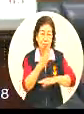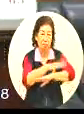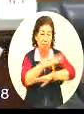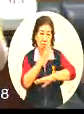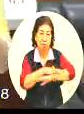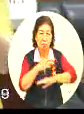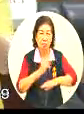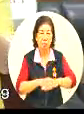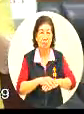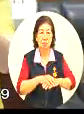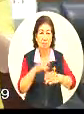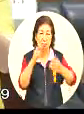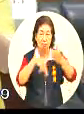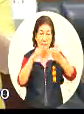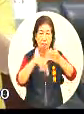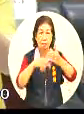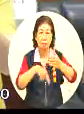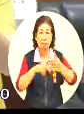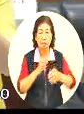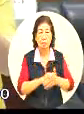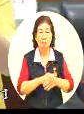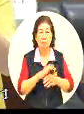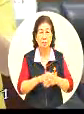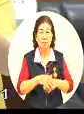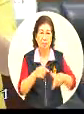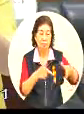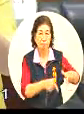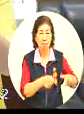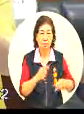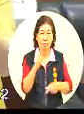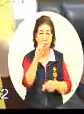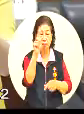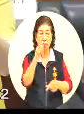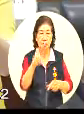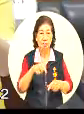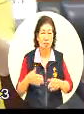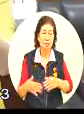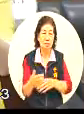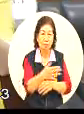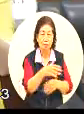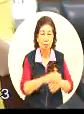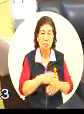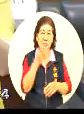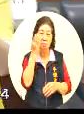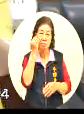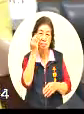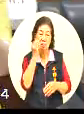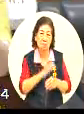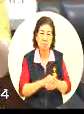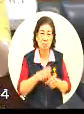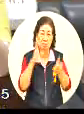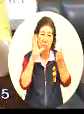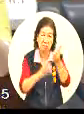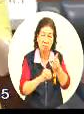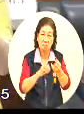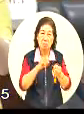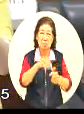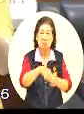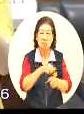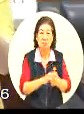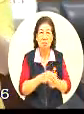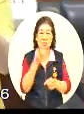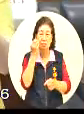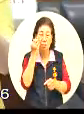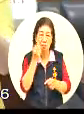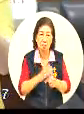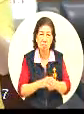闻五位虾公哦，因为咱西子湾家哦有观光霸凌哈、哦，那高雄的观光问题出现了，因